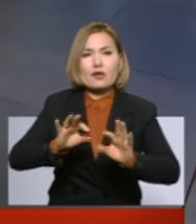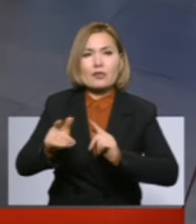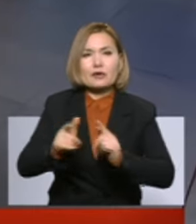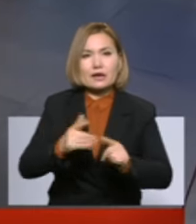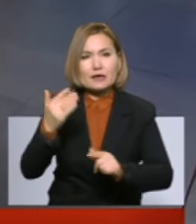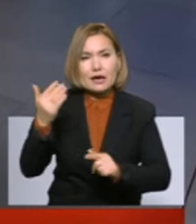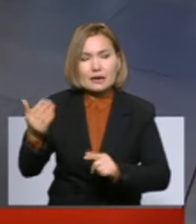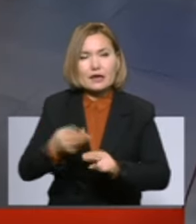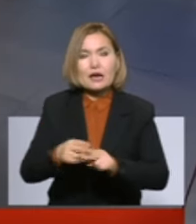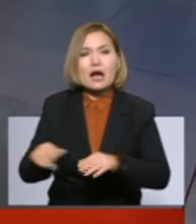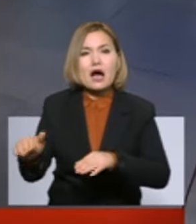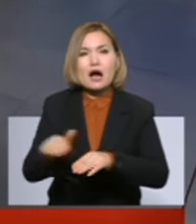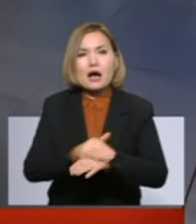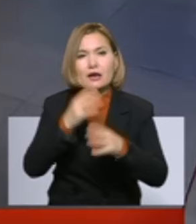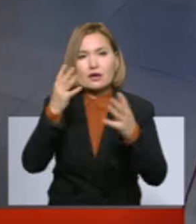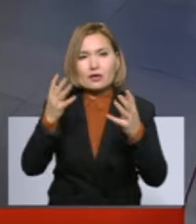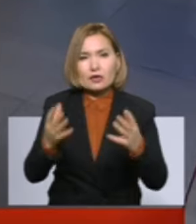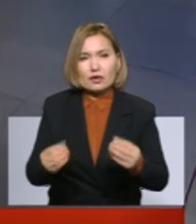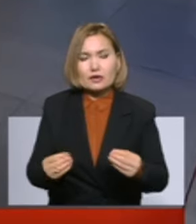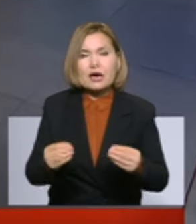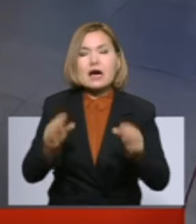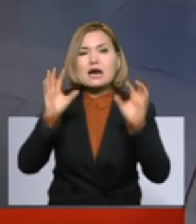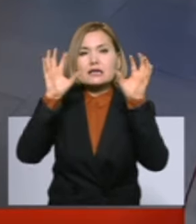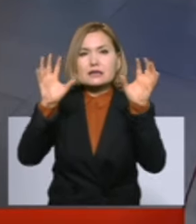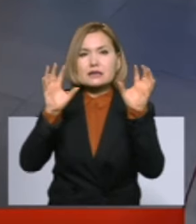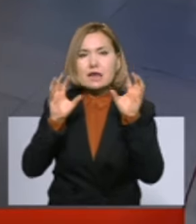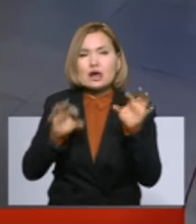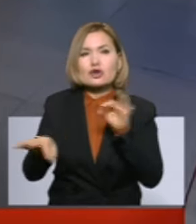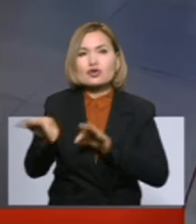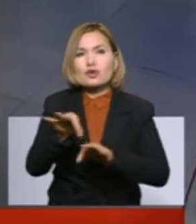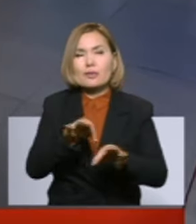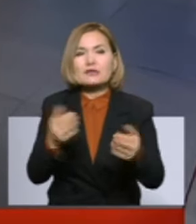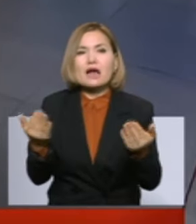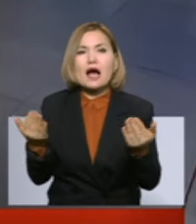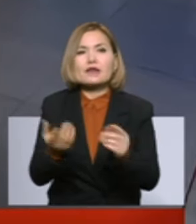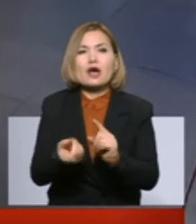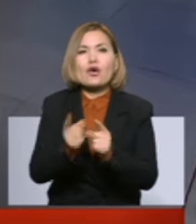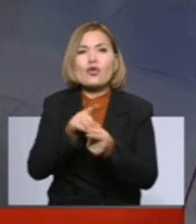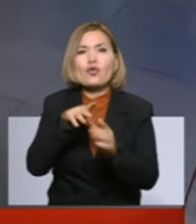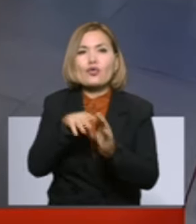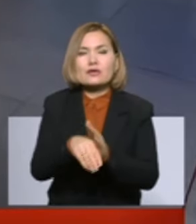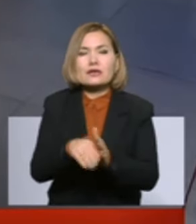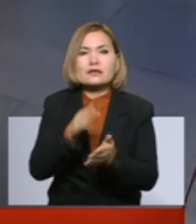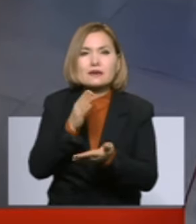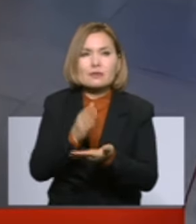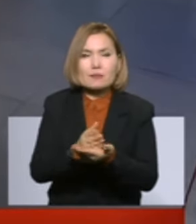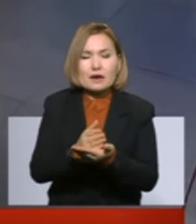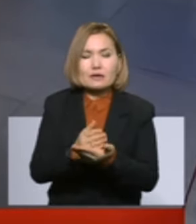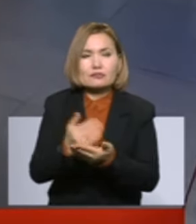тұр. Оңғар, қайырлы күн. Заң жобасында тағы қандай өзгерістер бар?